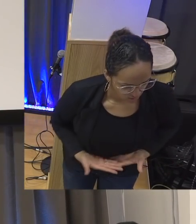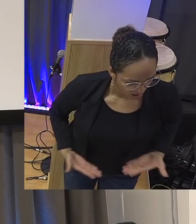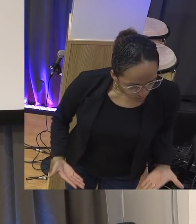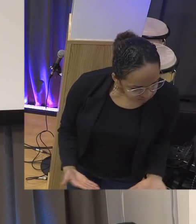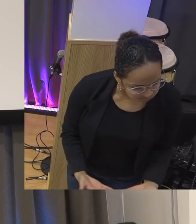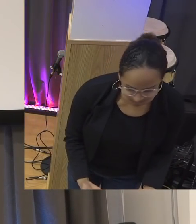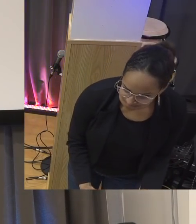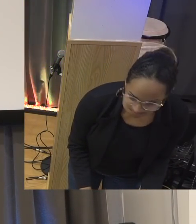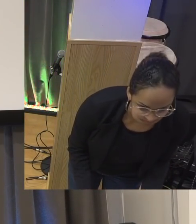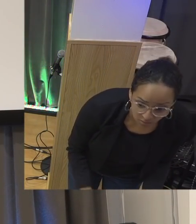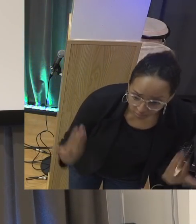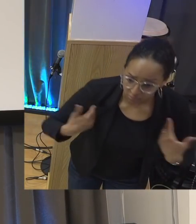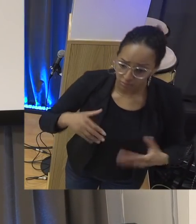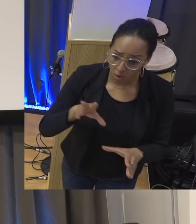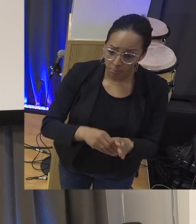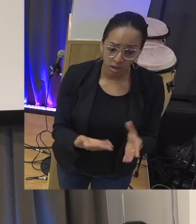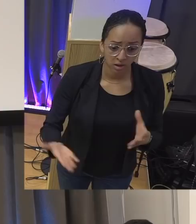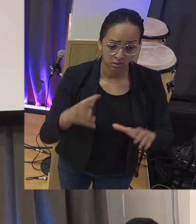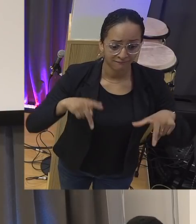Je suis comme vous, j'habite Paris.